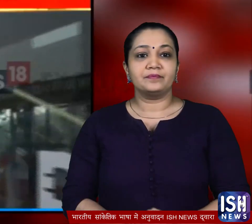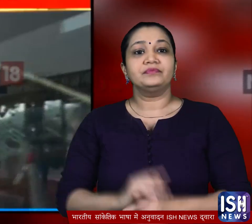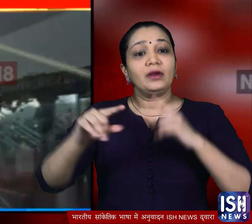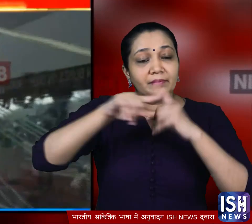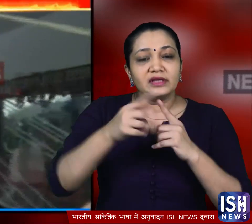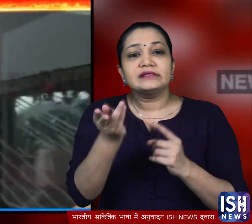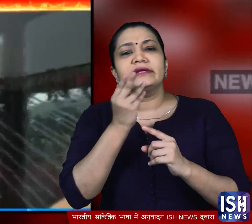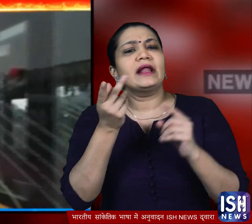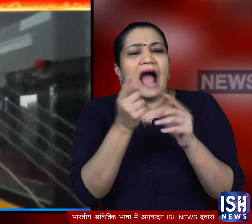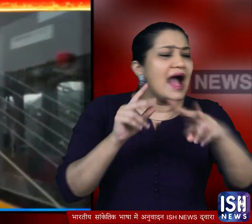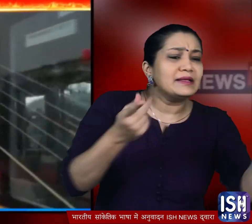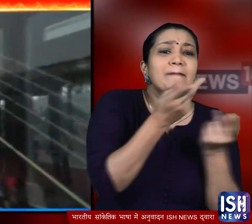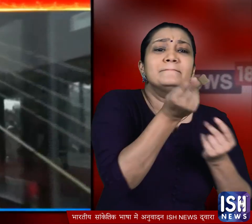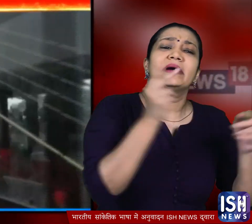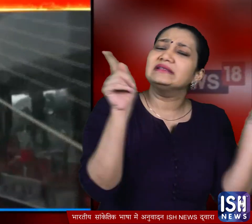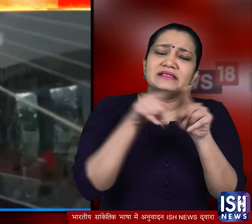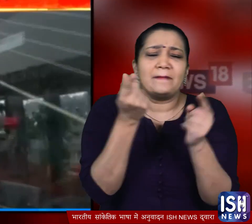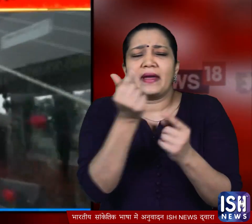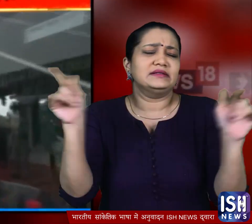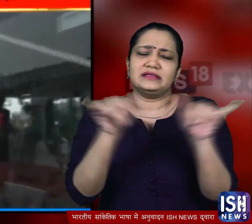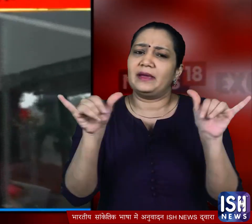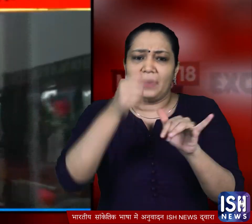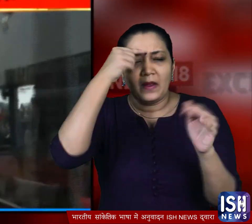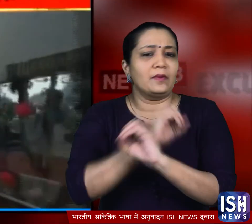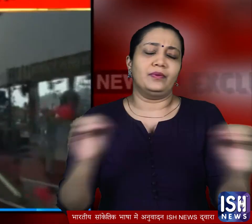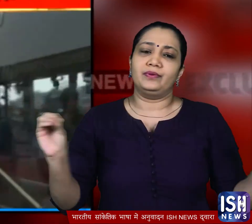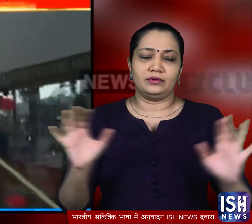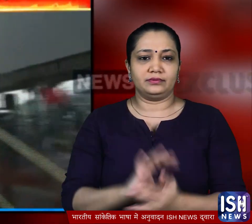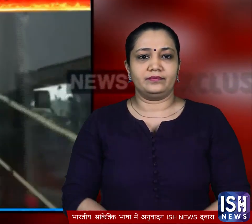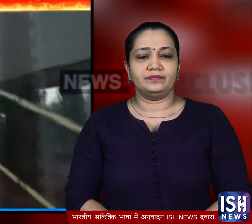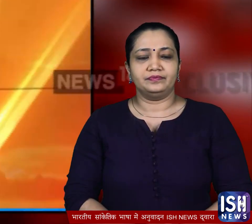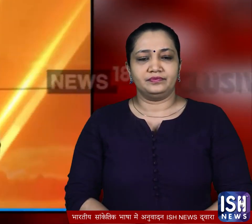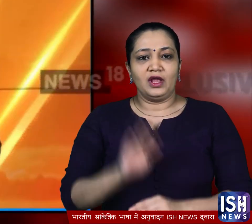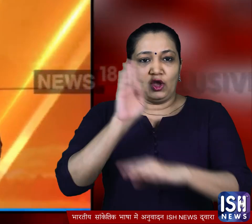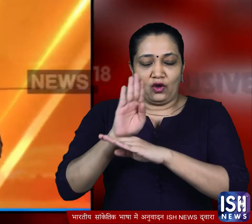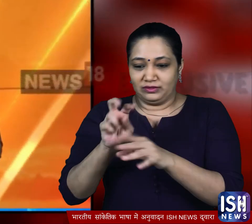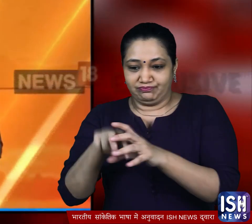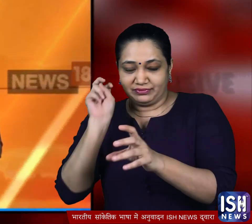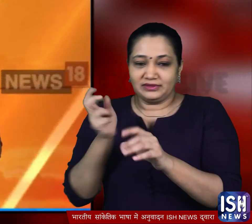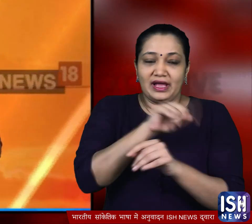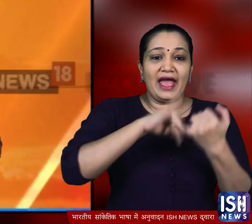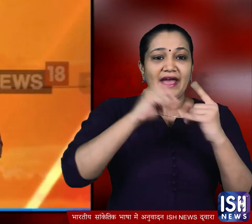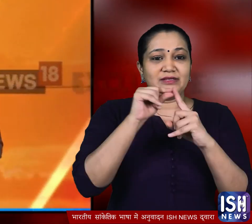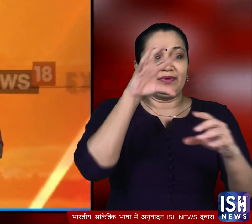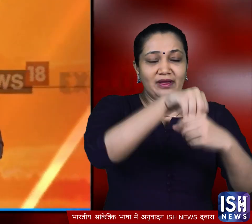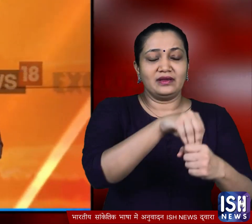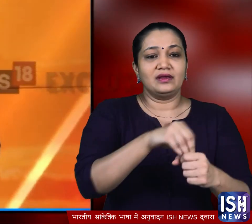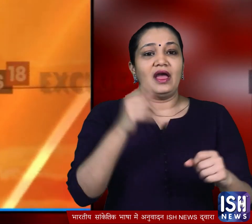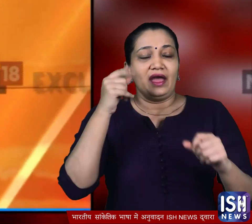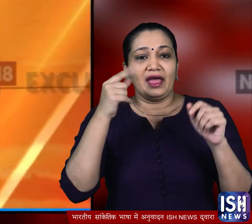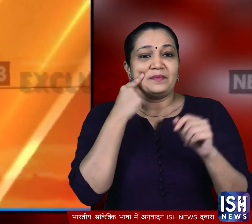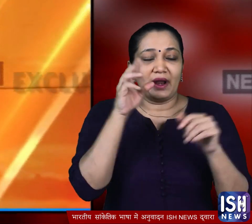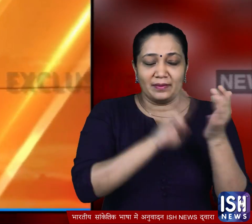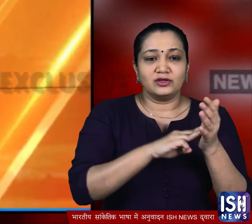है। साथ ही इसका टिकट भी बाकी बसों के बराबर ही रखा गया ताकि लोगों को कोई परेशानी न उठानी पड़े। कांग्रेस छोड़कर समाजवादी पार्टी में शामिल हुए